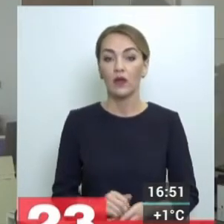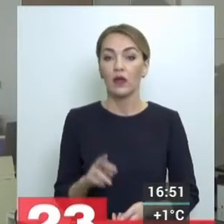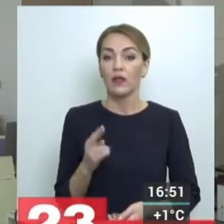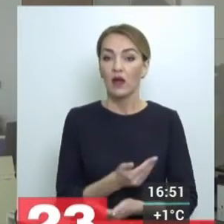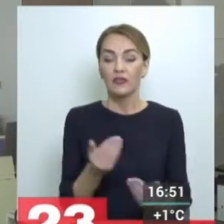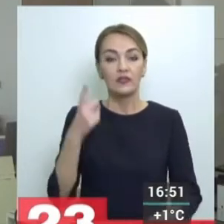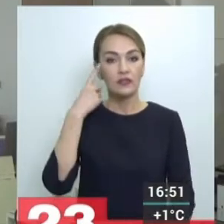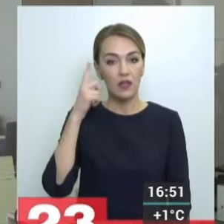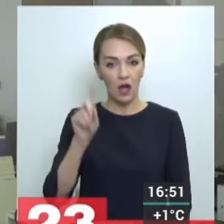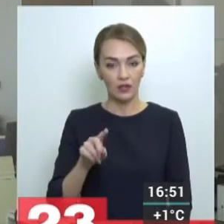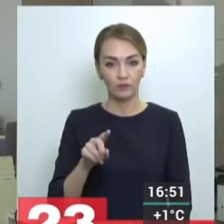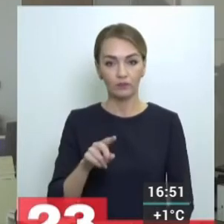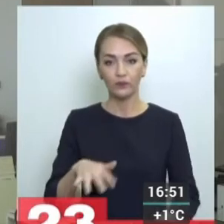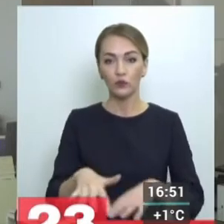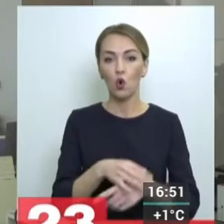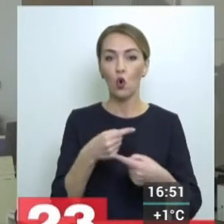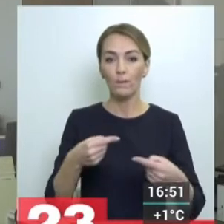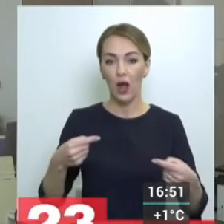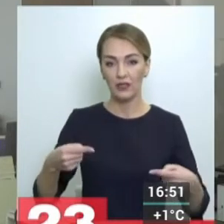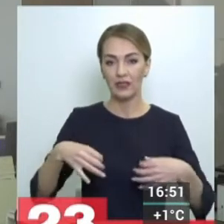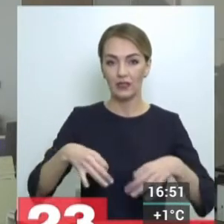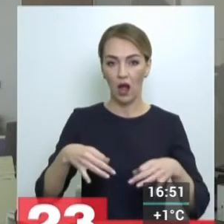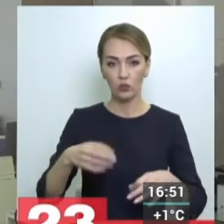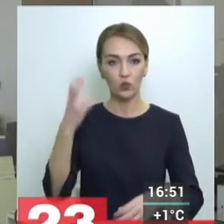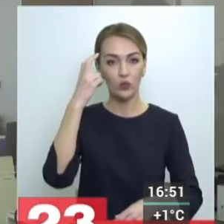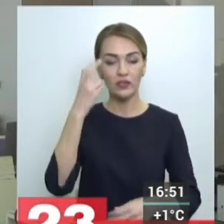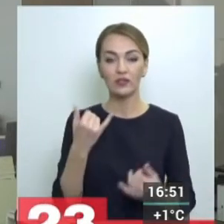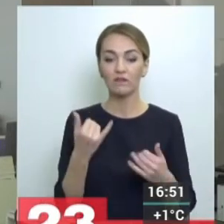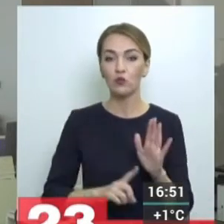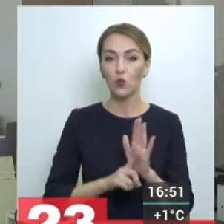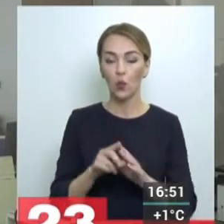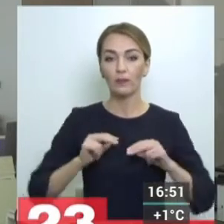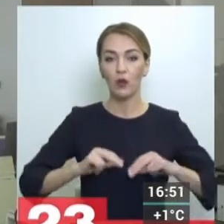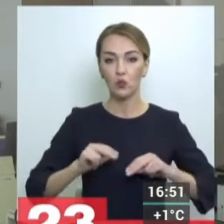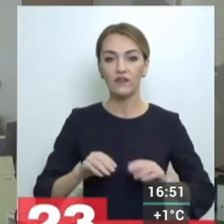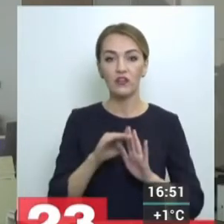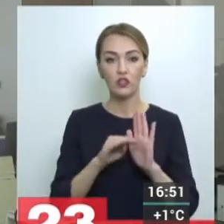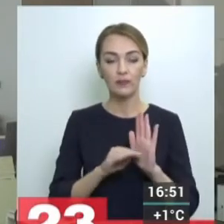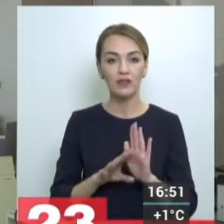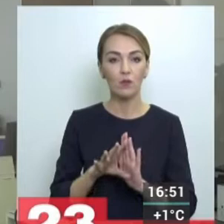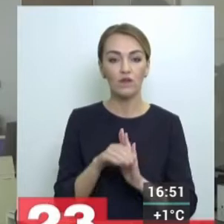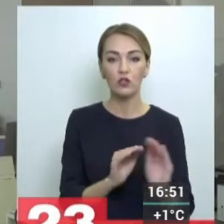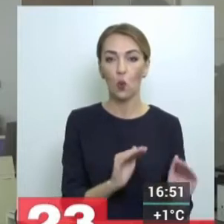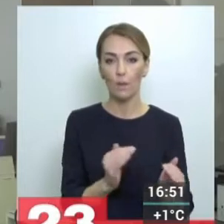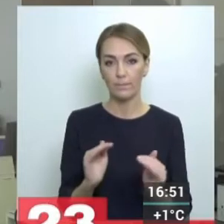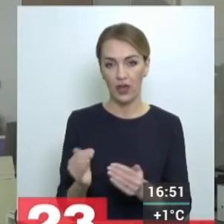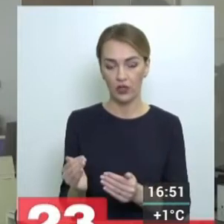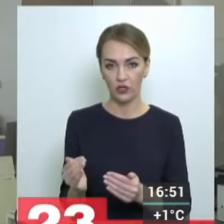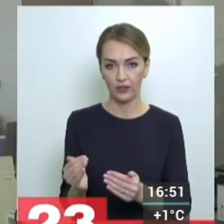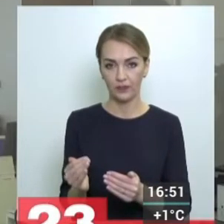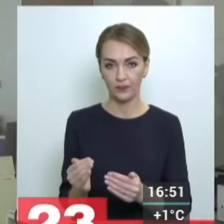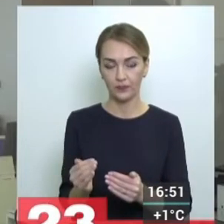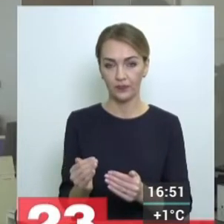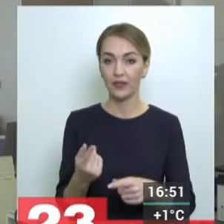Як ви знаєте, громадський транспорт столиці від сьогодні працює в режимі запроваджених